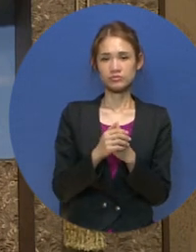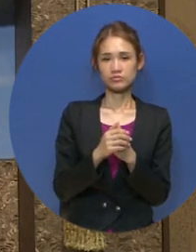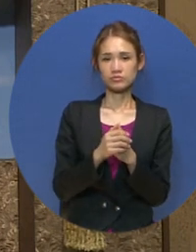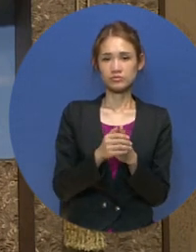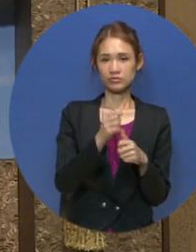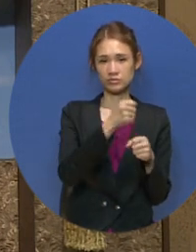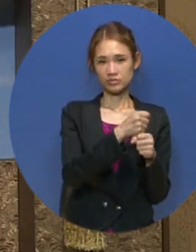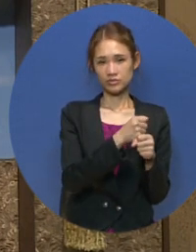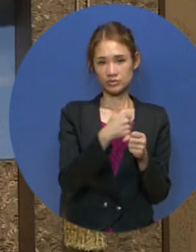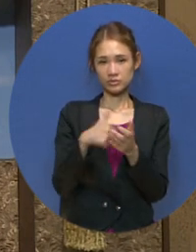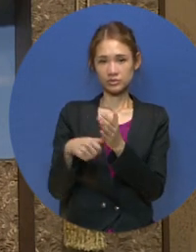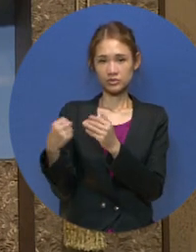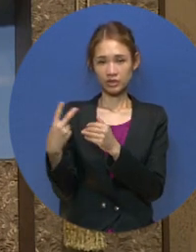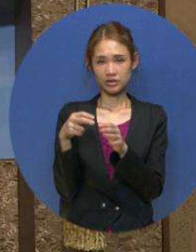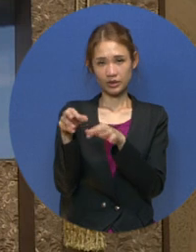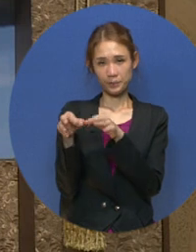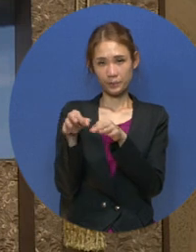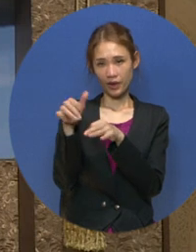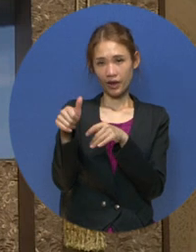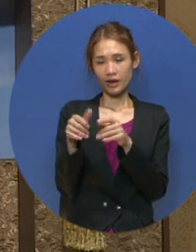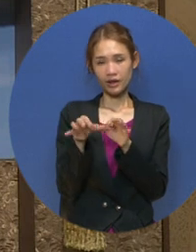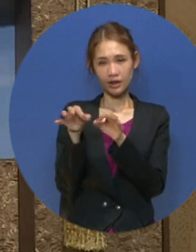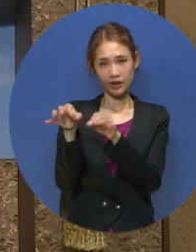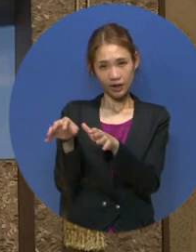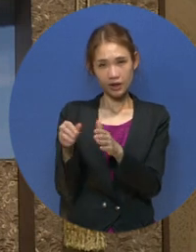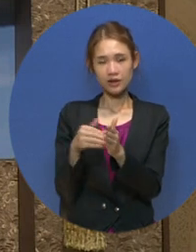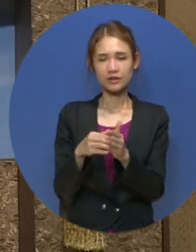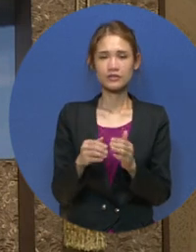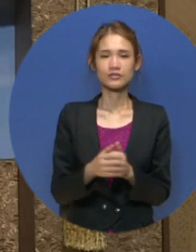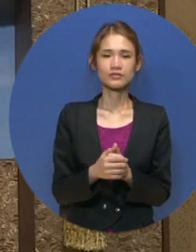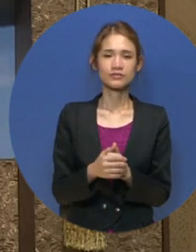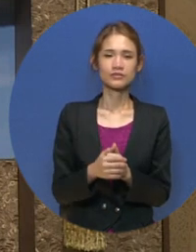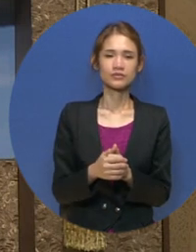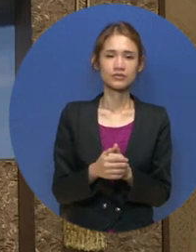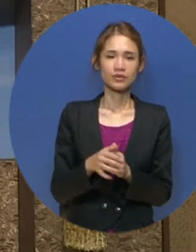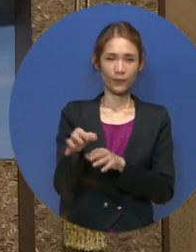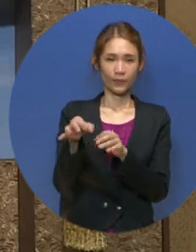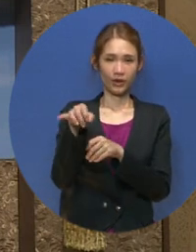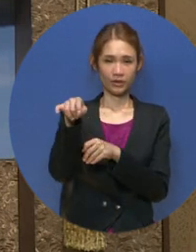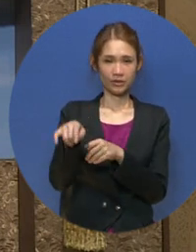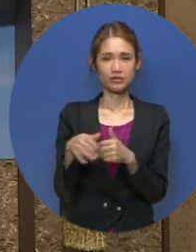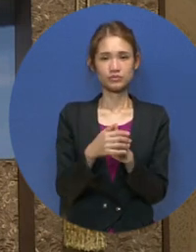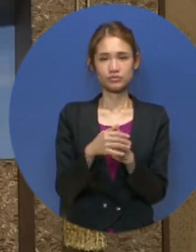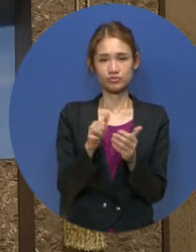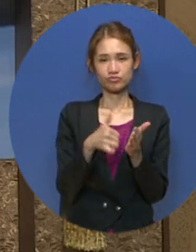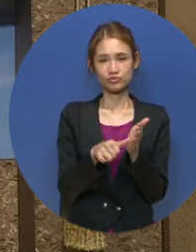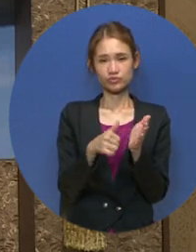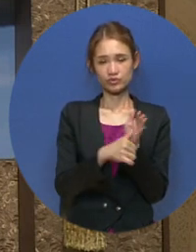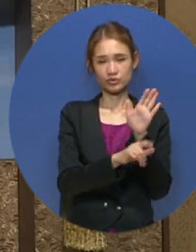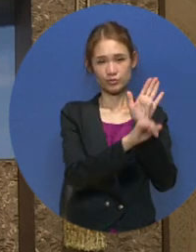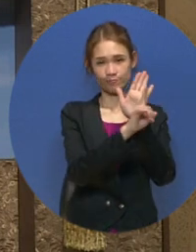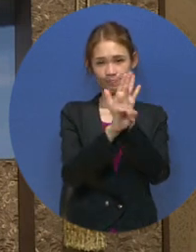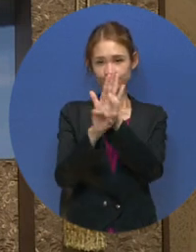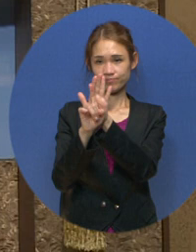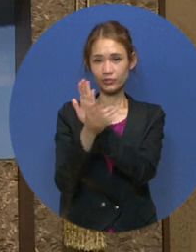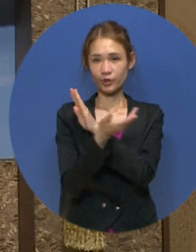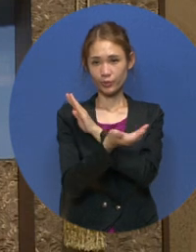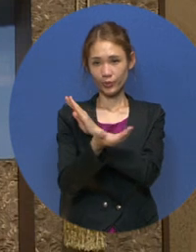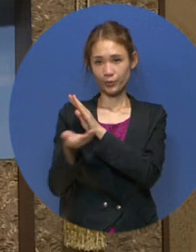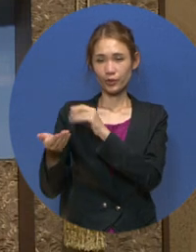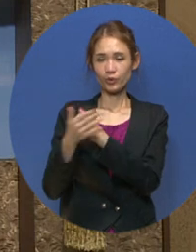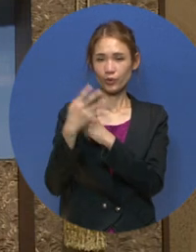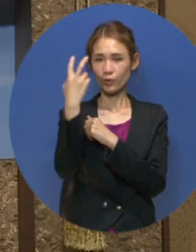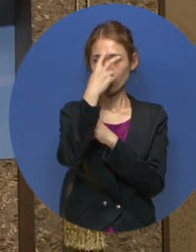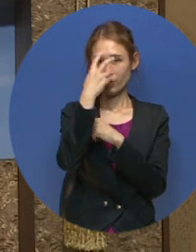물류팀에서 만들어진 그 상품들이 다시 매장팀으로 오게 되고요. 또 매장팀에서는 물건을 디스플레이하고 매장을